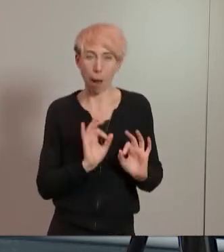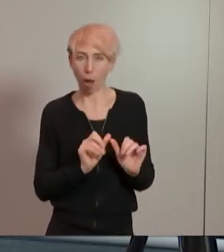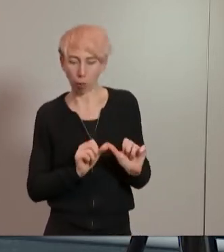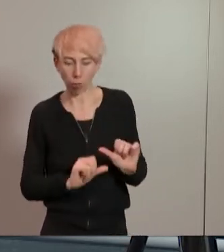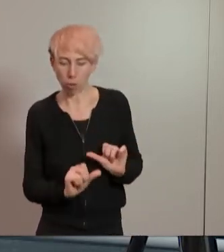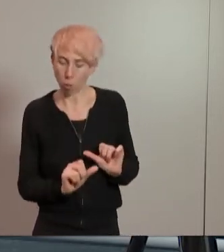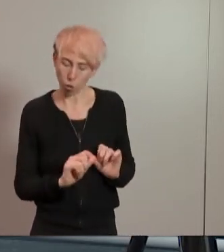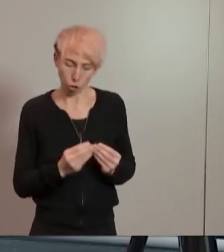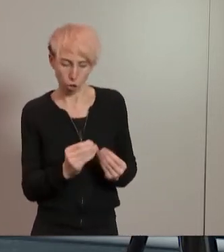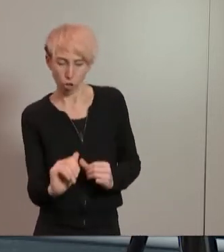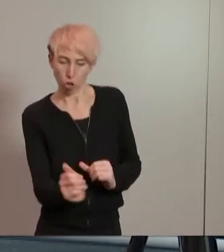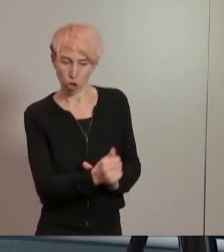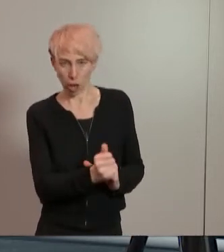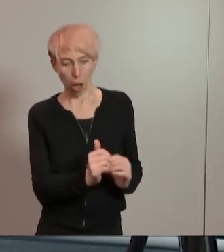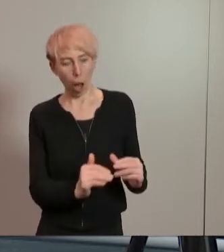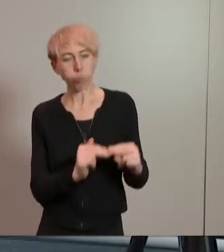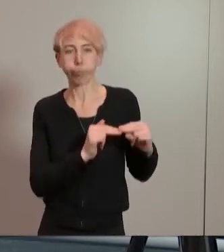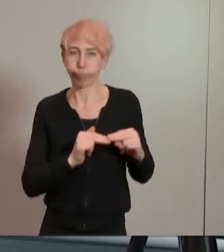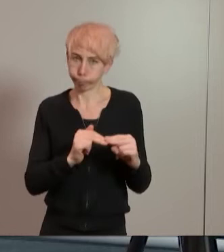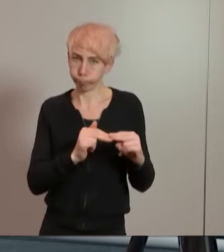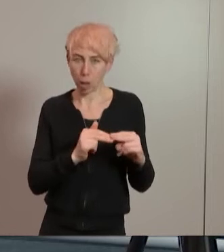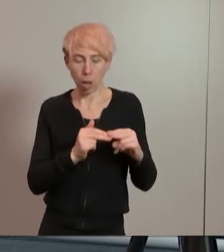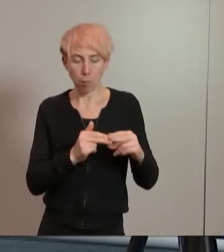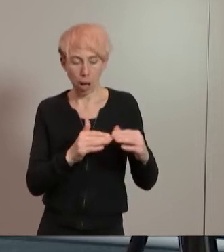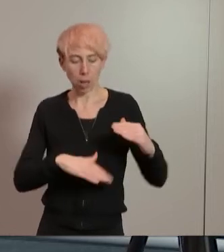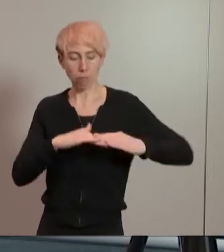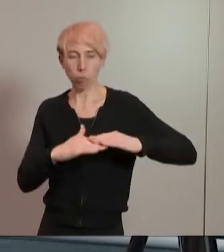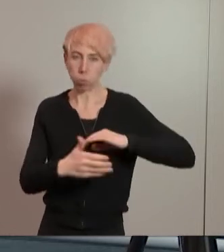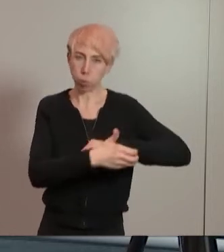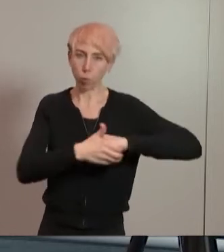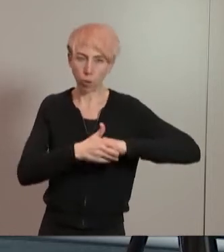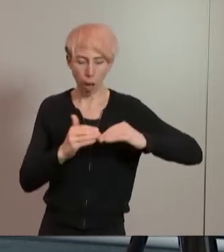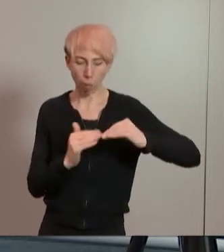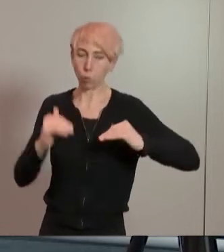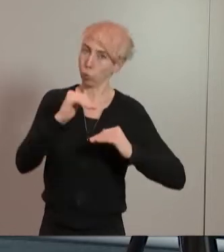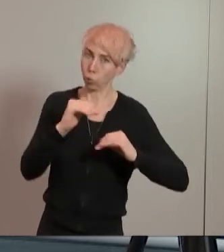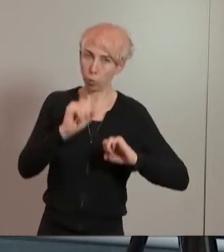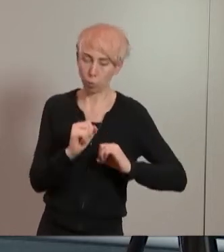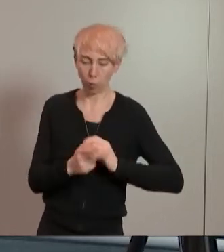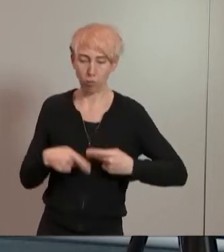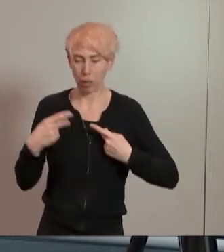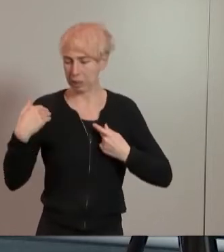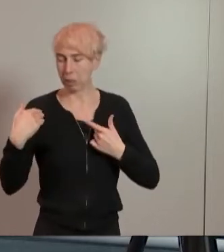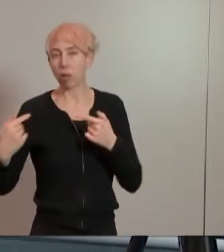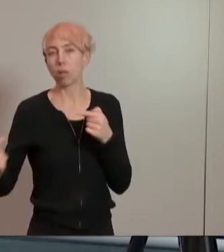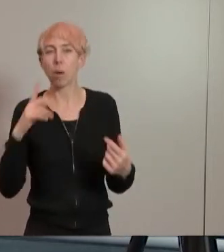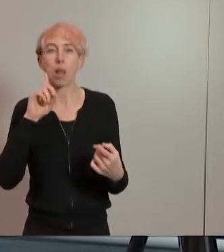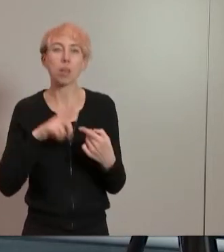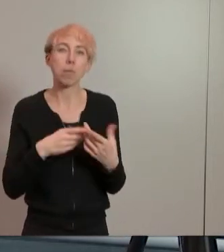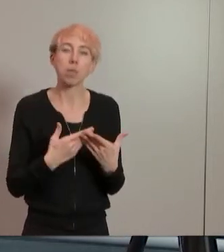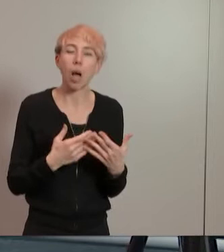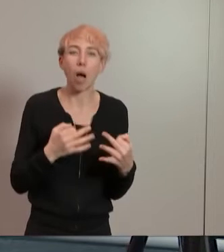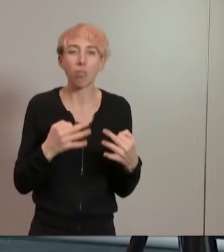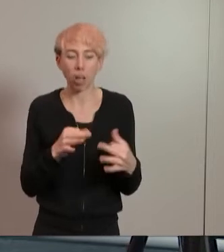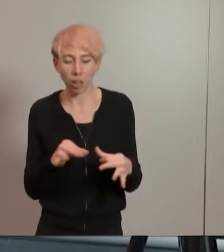vivre au-dessus du seuil de pauvreté, ou puisqu'on a eu un débat à ce sujet, en fait, précédemment, quand on parlait